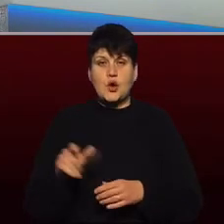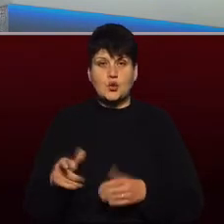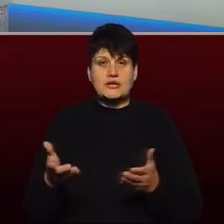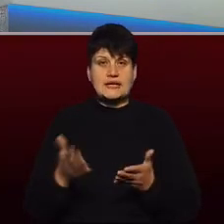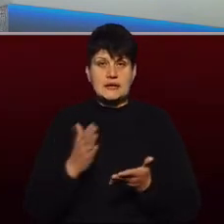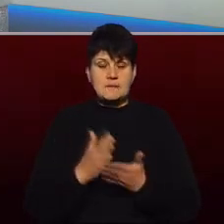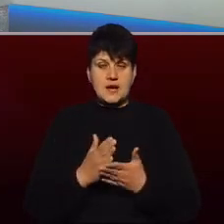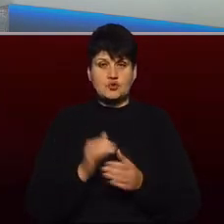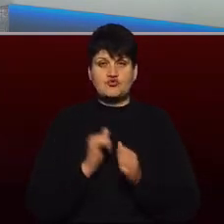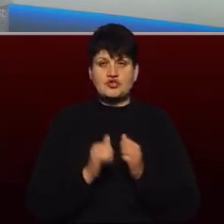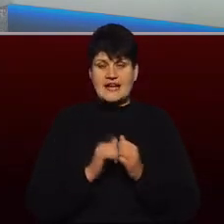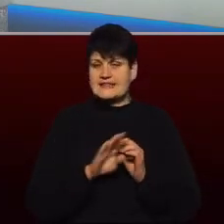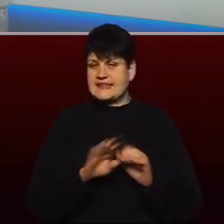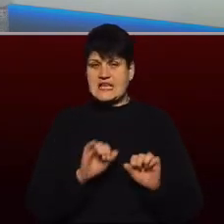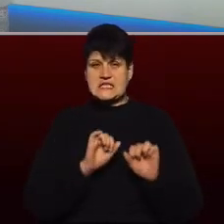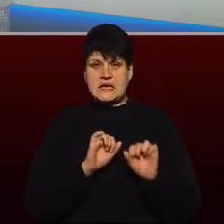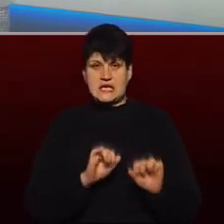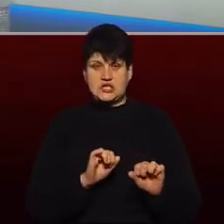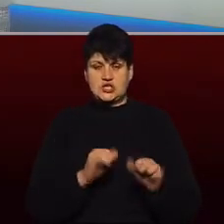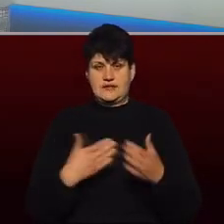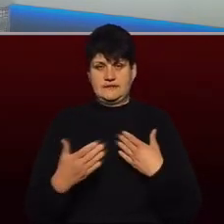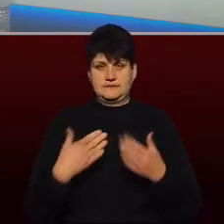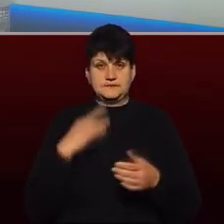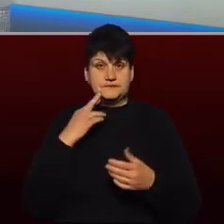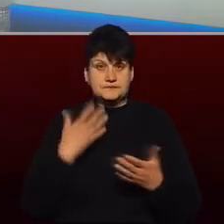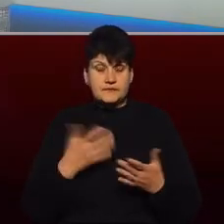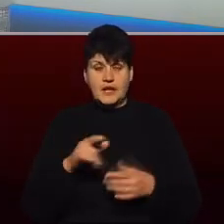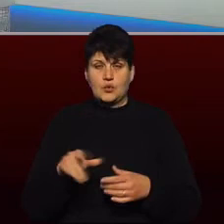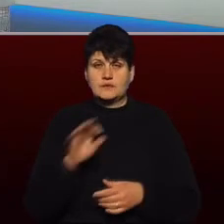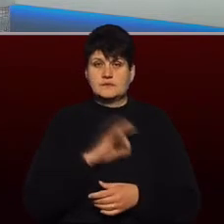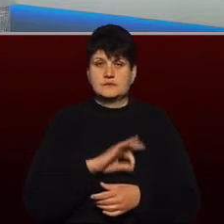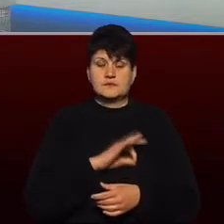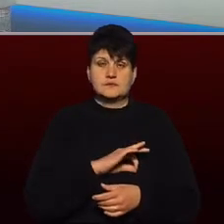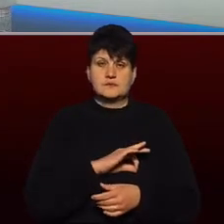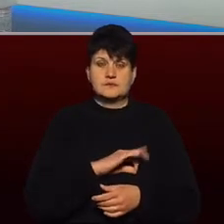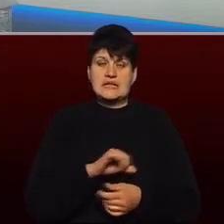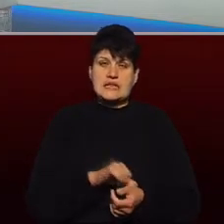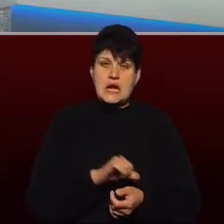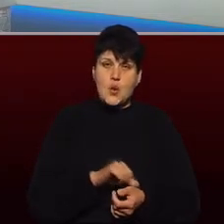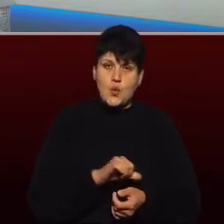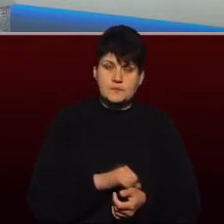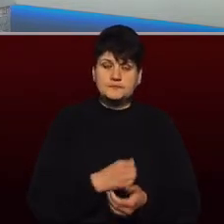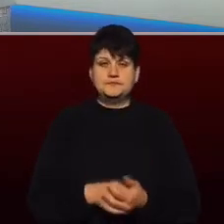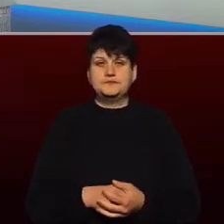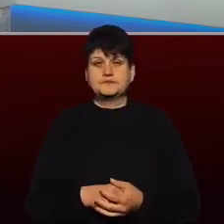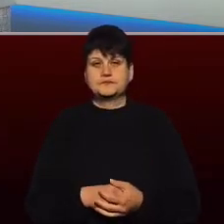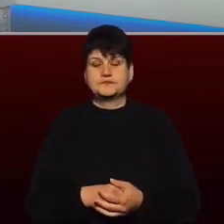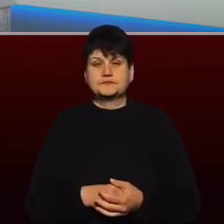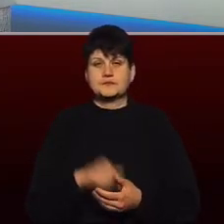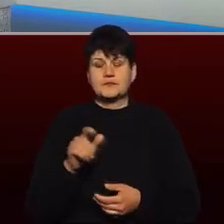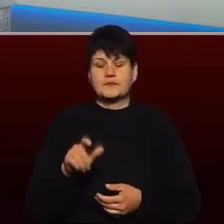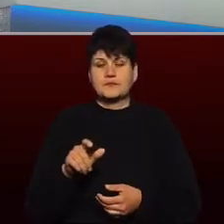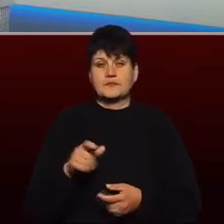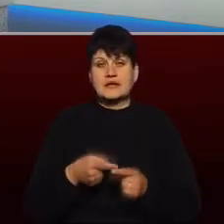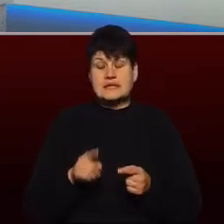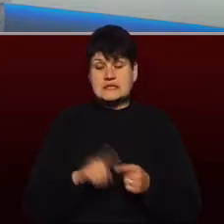часті незахищені статеві відносини. Люди, які вживають наркотики ін'єкційним шляхом. Це